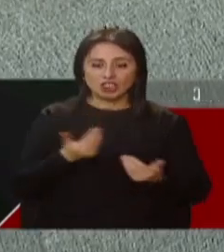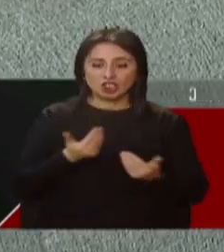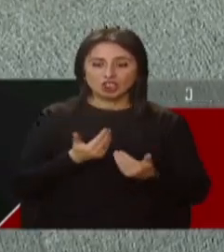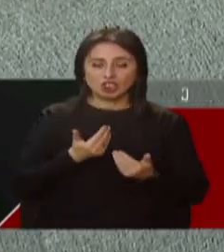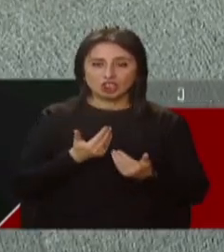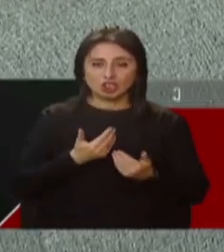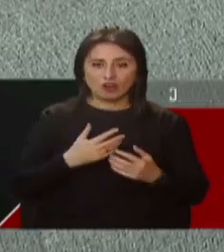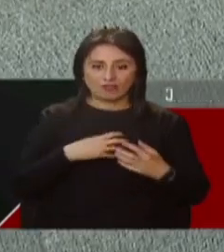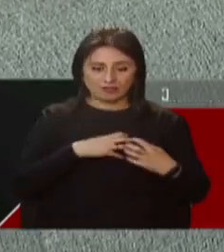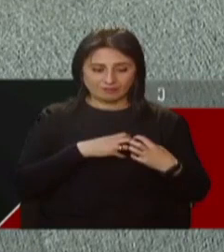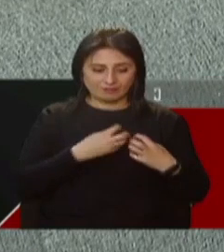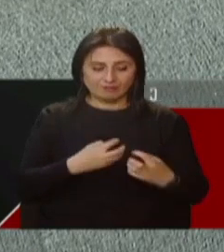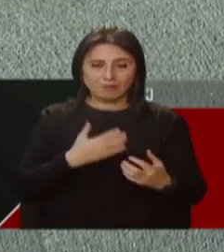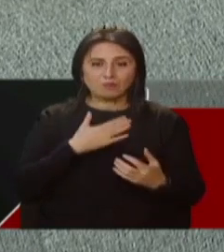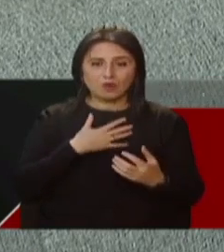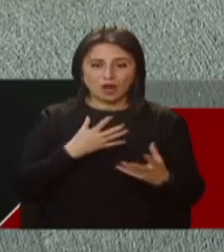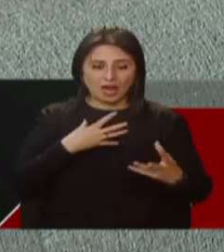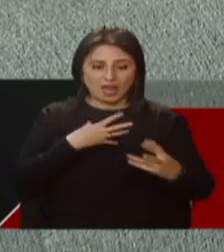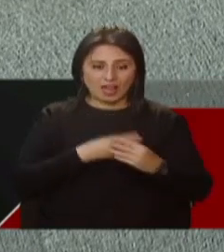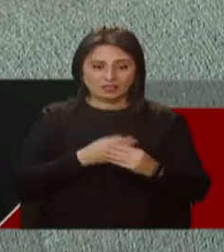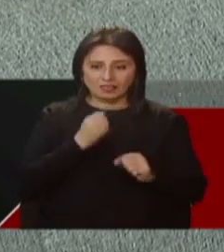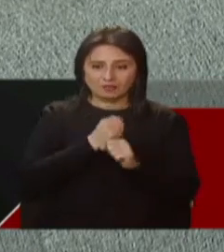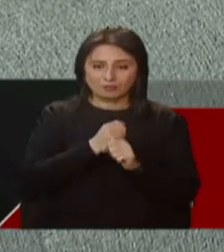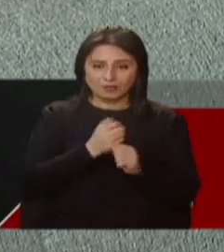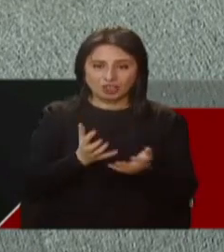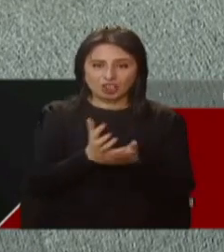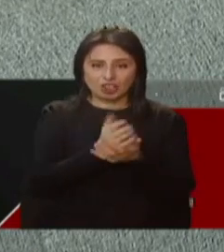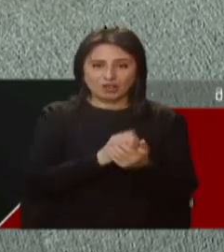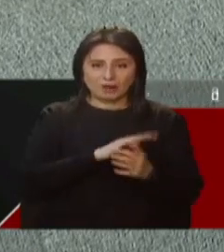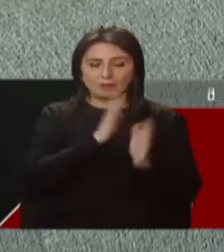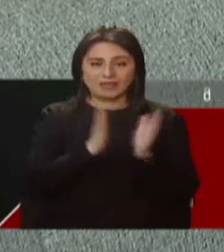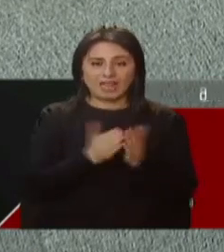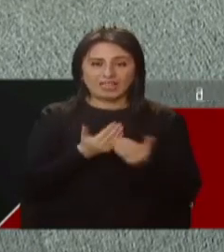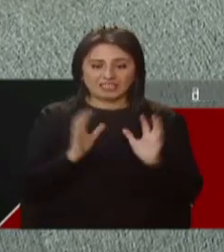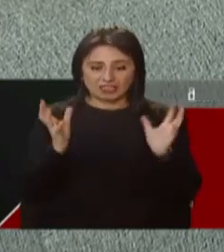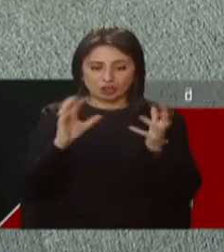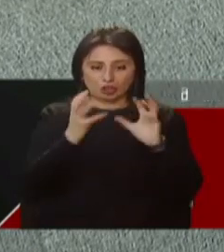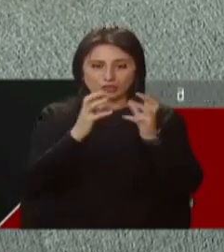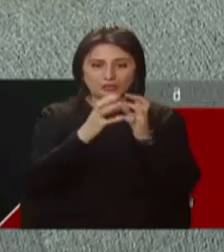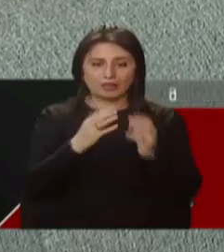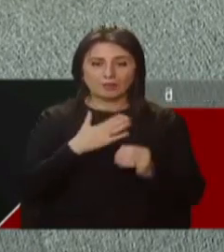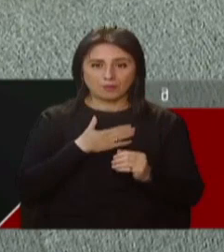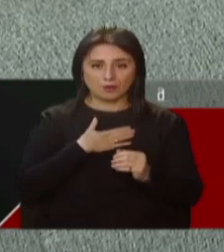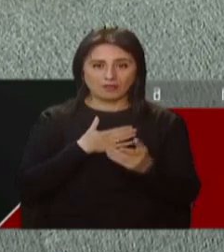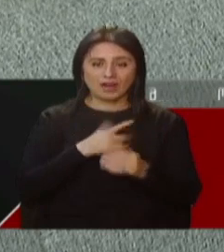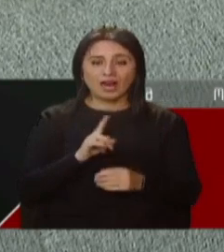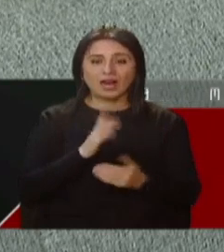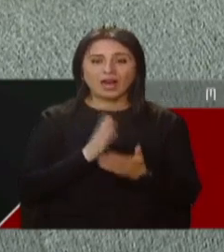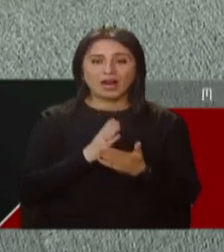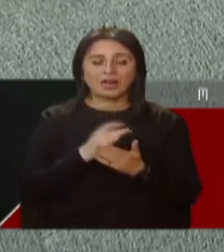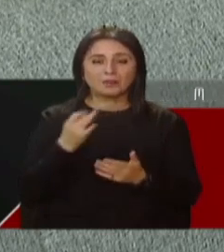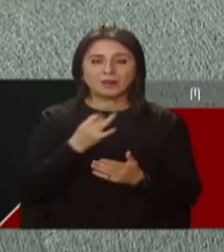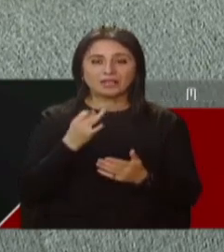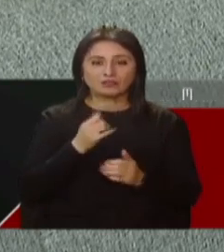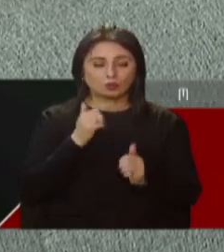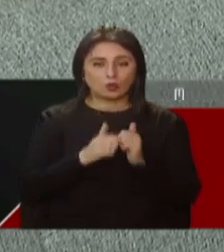ცხოვრების ნატეხია. ერთად რო შეაგროვა, არის მთელი სიცოცხლე. და კიდე რა არის, რა მაინტერესებს